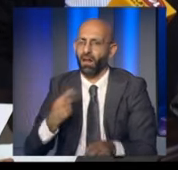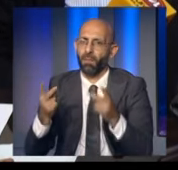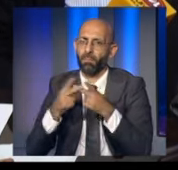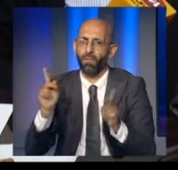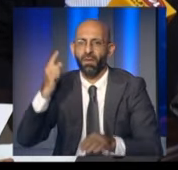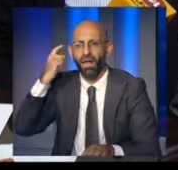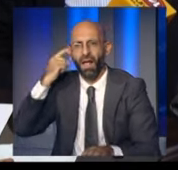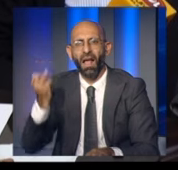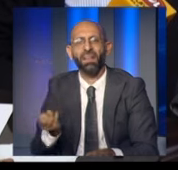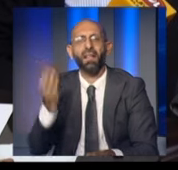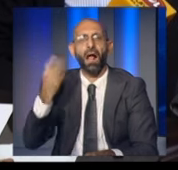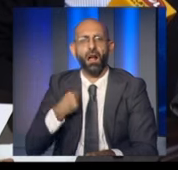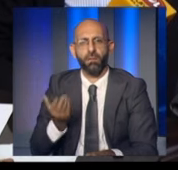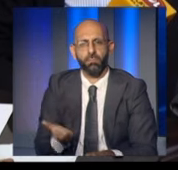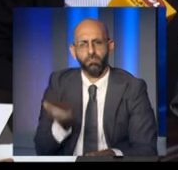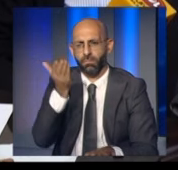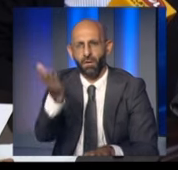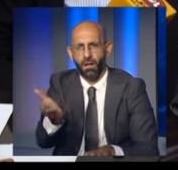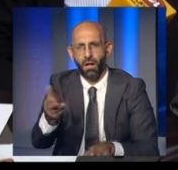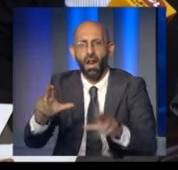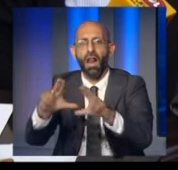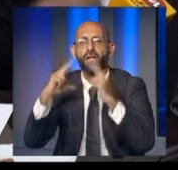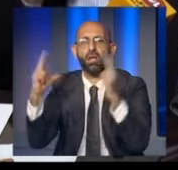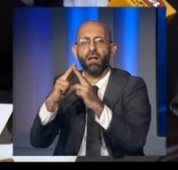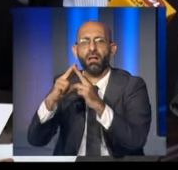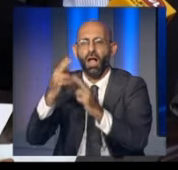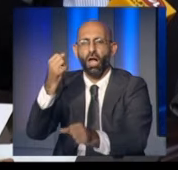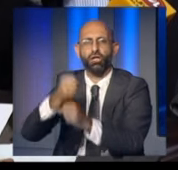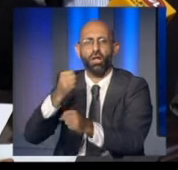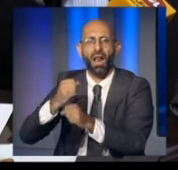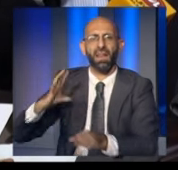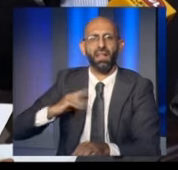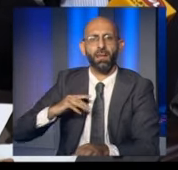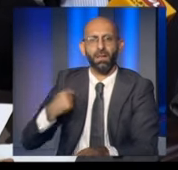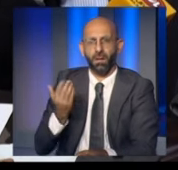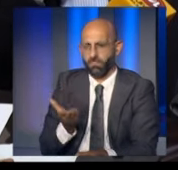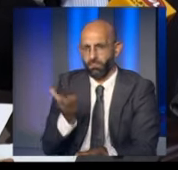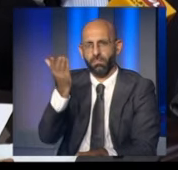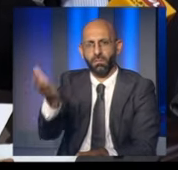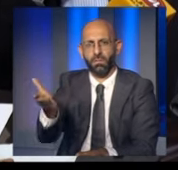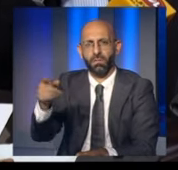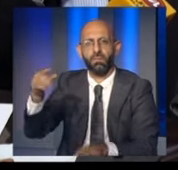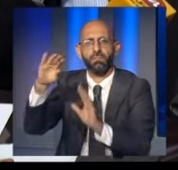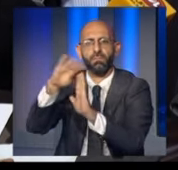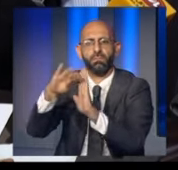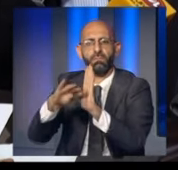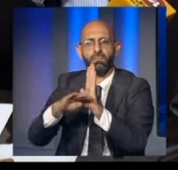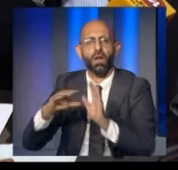الشركة المكلفة بالجباية مقدم الخدمات قديش عم بيقوم بشغله بموضوع الجباية وقديش